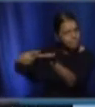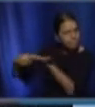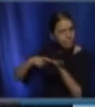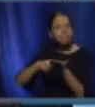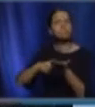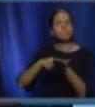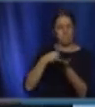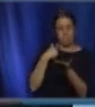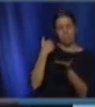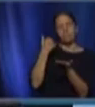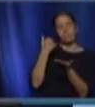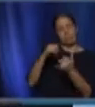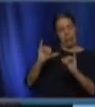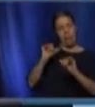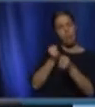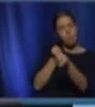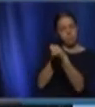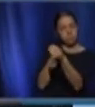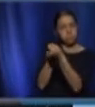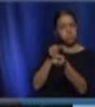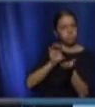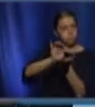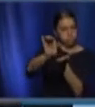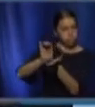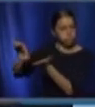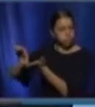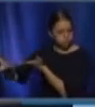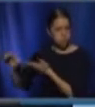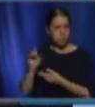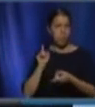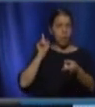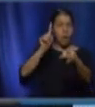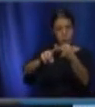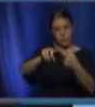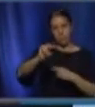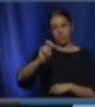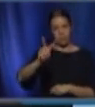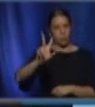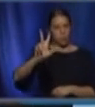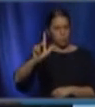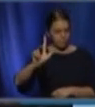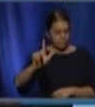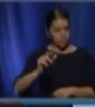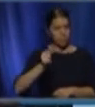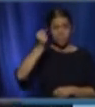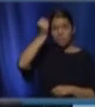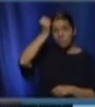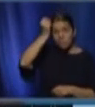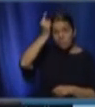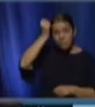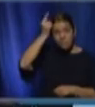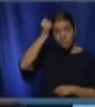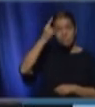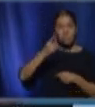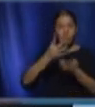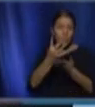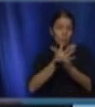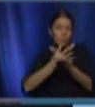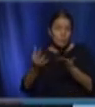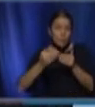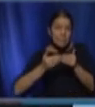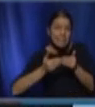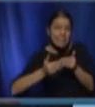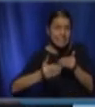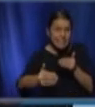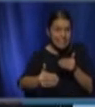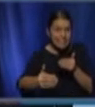allons réévaluer la situation dans 2 semaines et si nos chiffres ont baissé, on